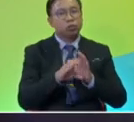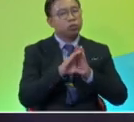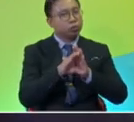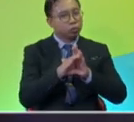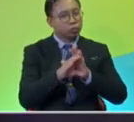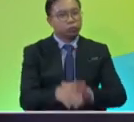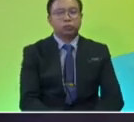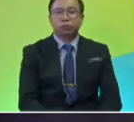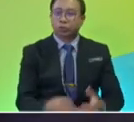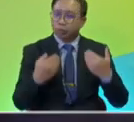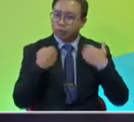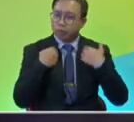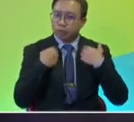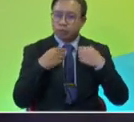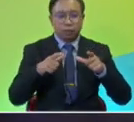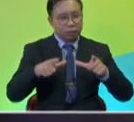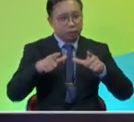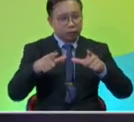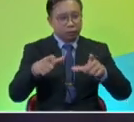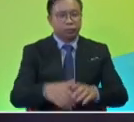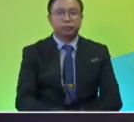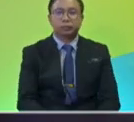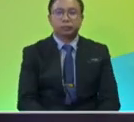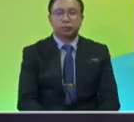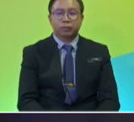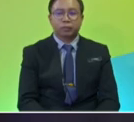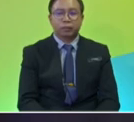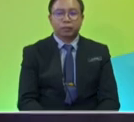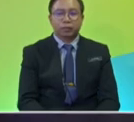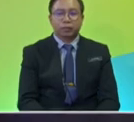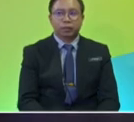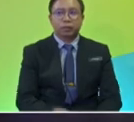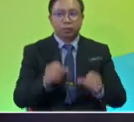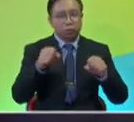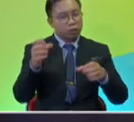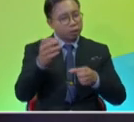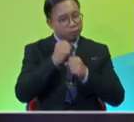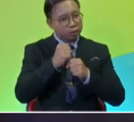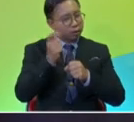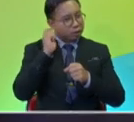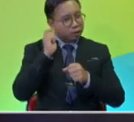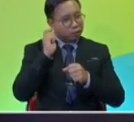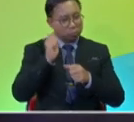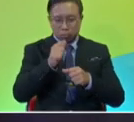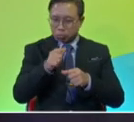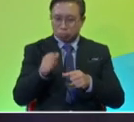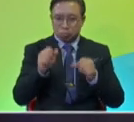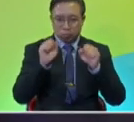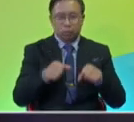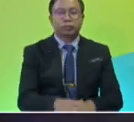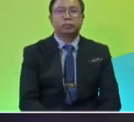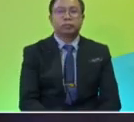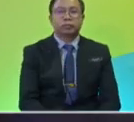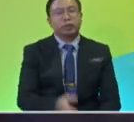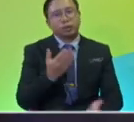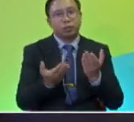kita ada kayu ada kayu ni kan kayu stik ni ataupun kita boleh ambil yang kayu tiktok tadi pun boleh juga tak ada masalah Ataupun mungkin